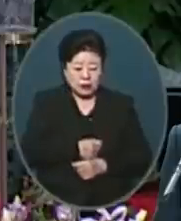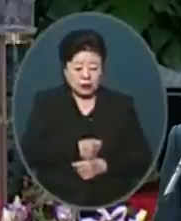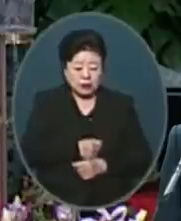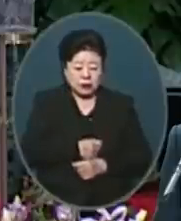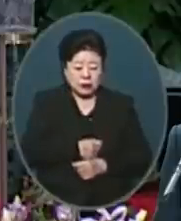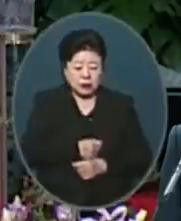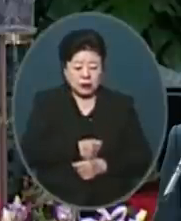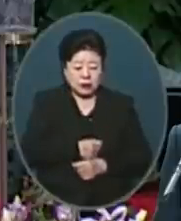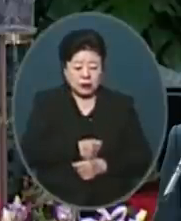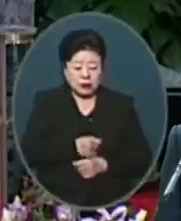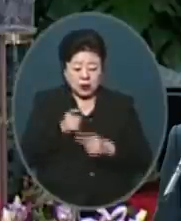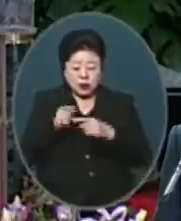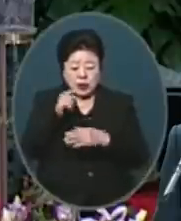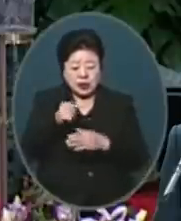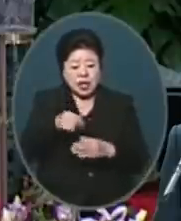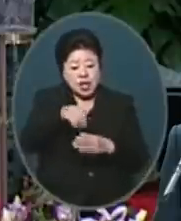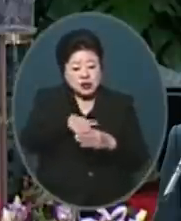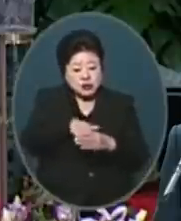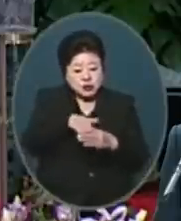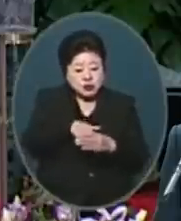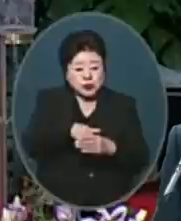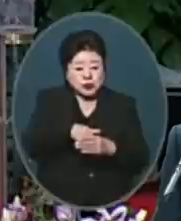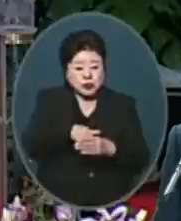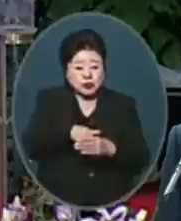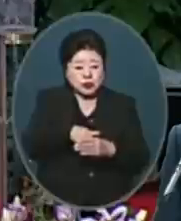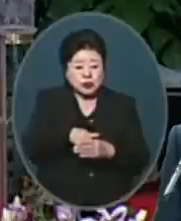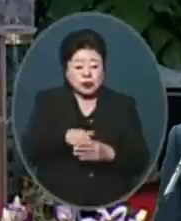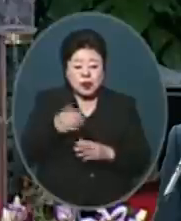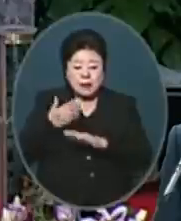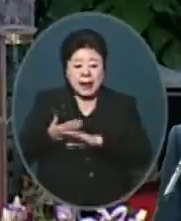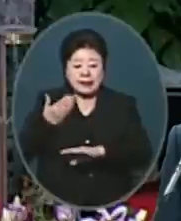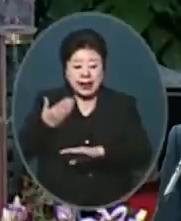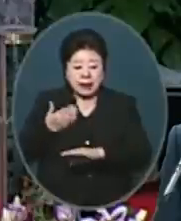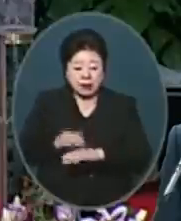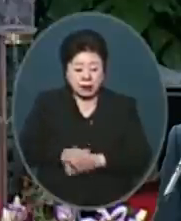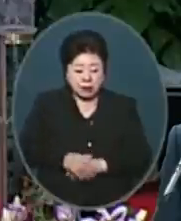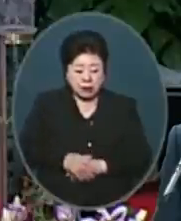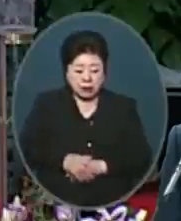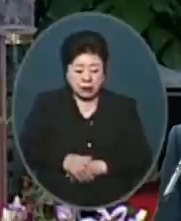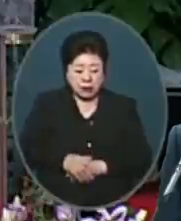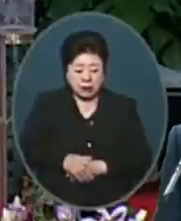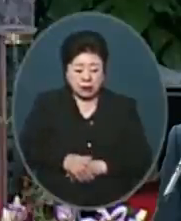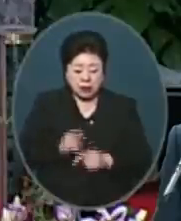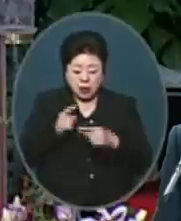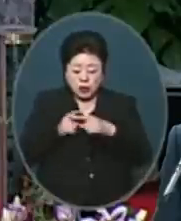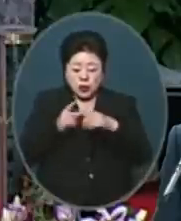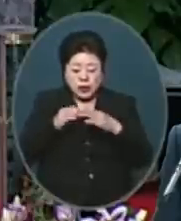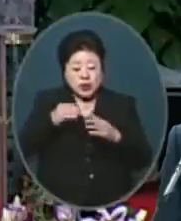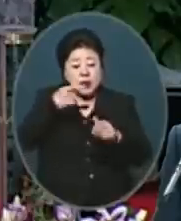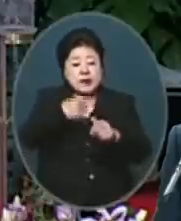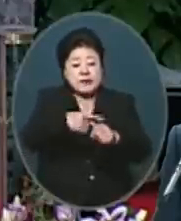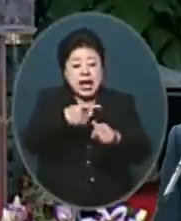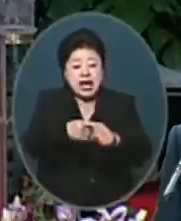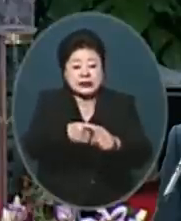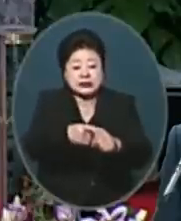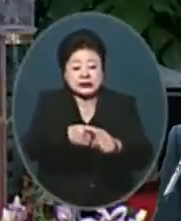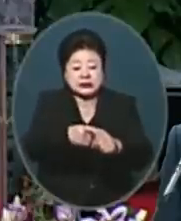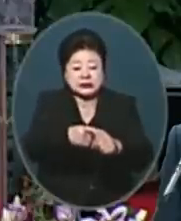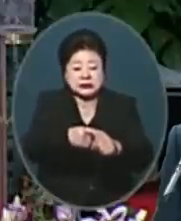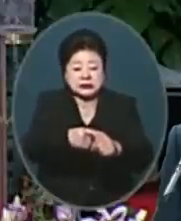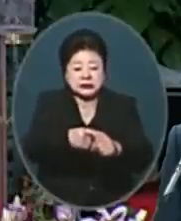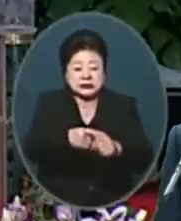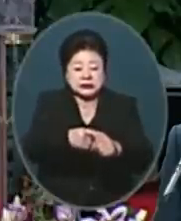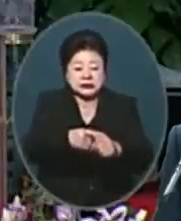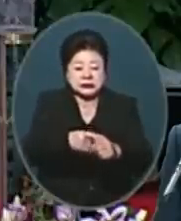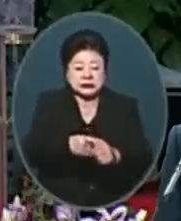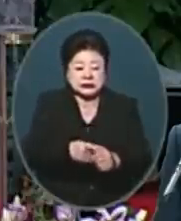강화시키며 교회 내 투표소 설치를 반대하는 등 교회를 핍박하는